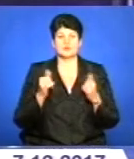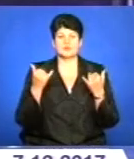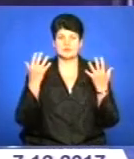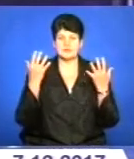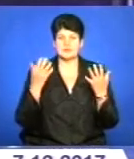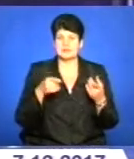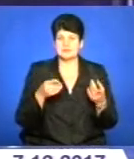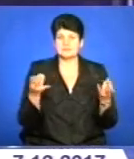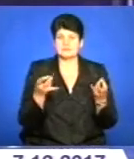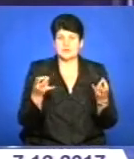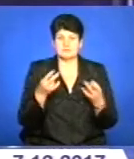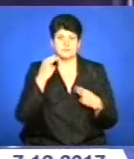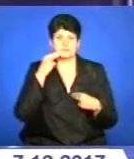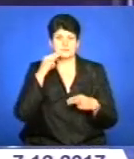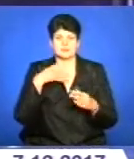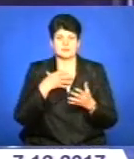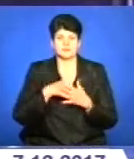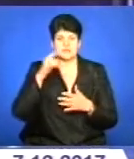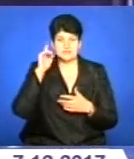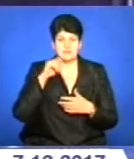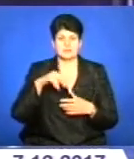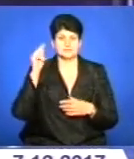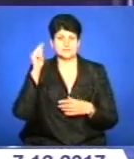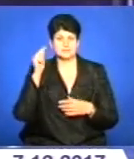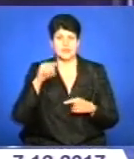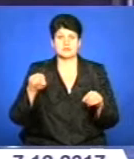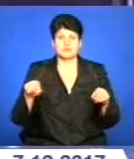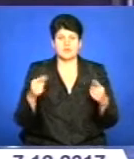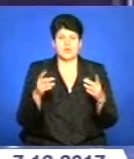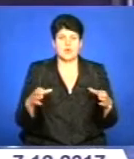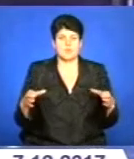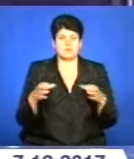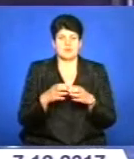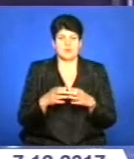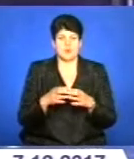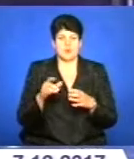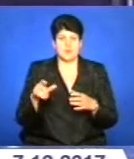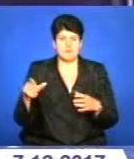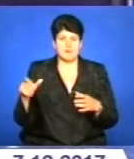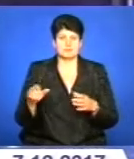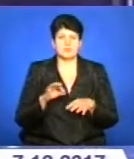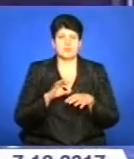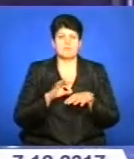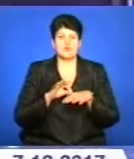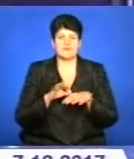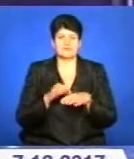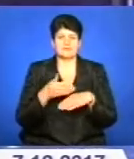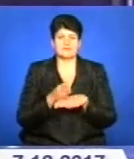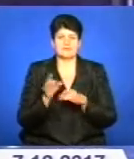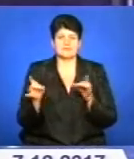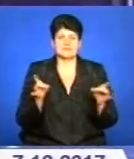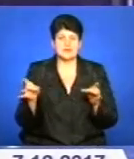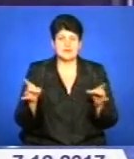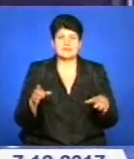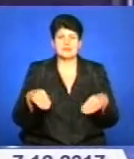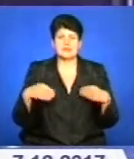їм доводиться вдосконалювати свої знання і навики, адже створення об'єднаних громад та проведення децентралізації влади покладають на